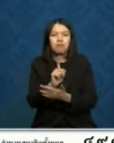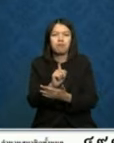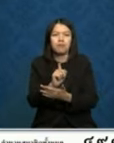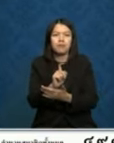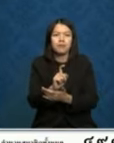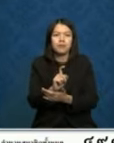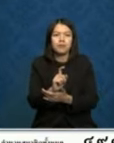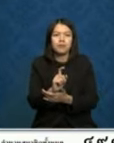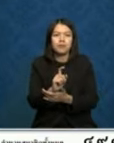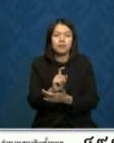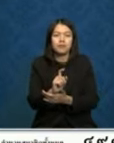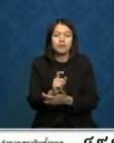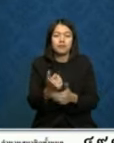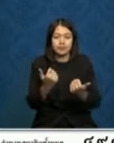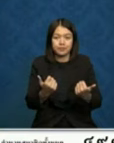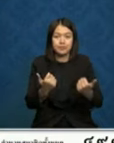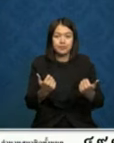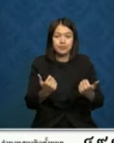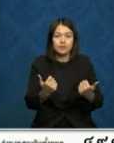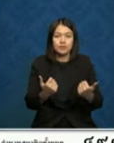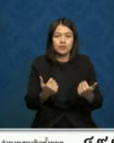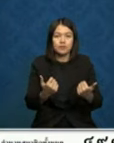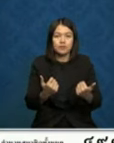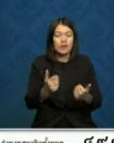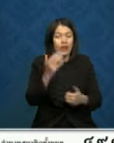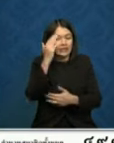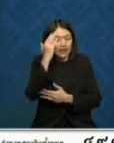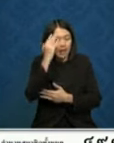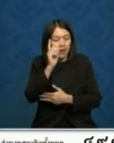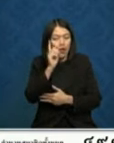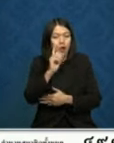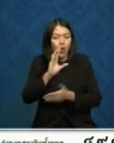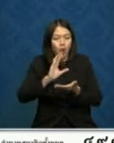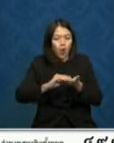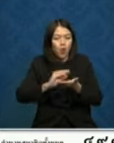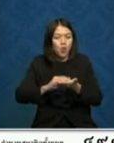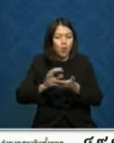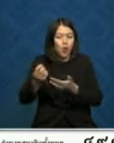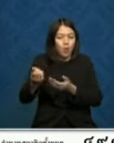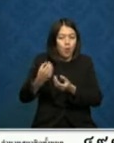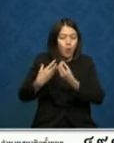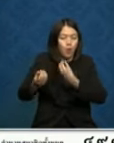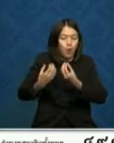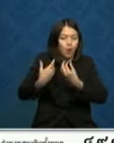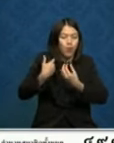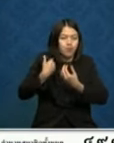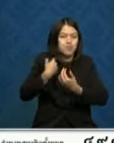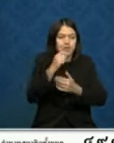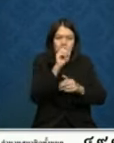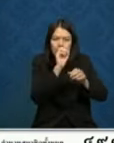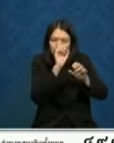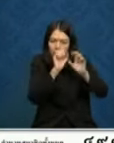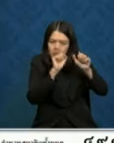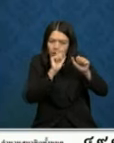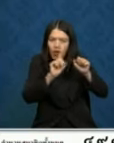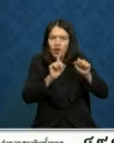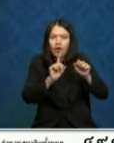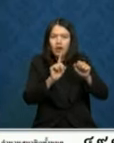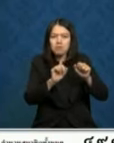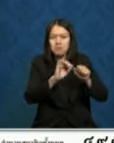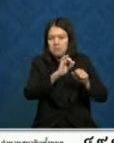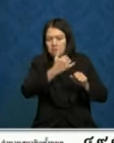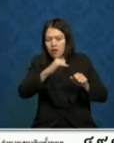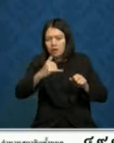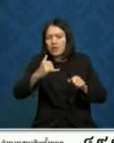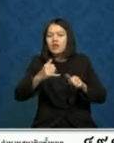ต่อทั้งนี้ได้รับทราบข้อมูลที่ผู้ร้องเรียนได้แจ้งเข้ามาโดยมีข้อสังเกตว่าอาจจะ